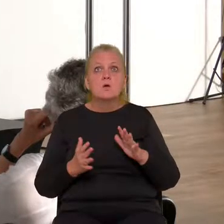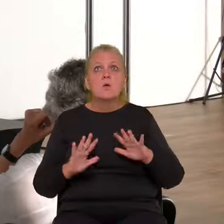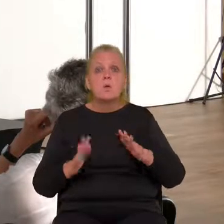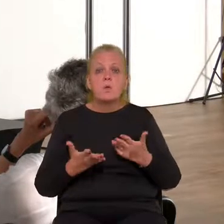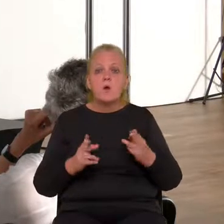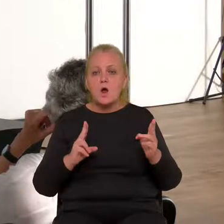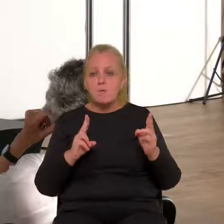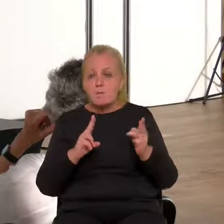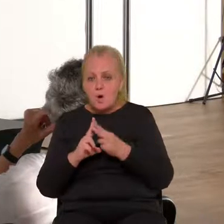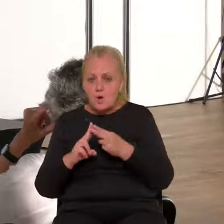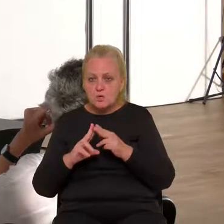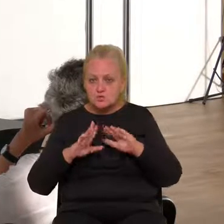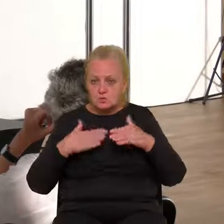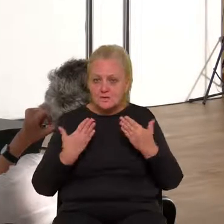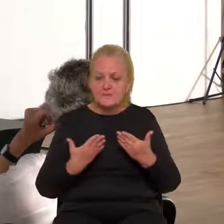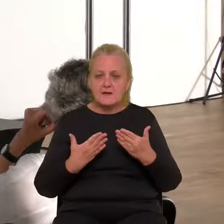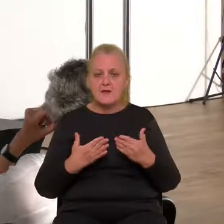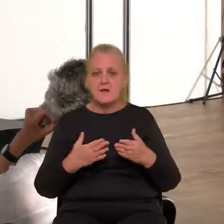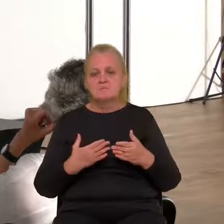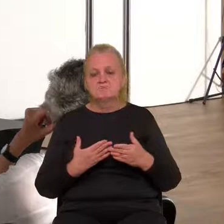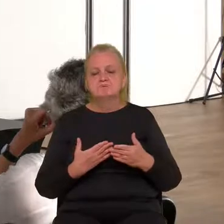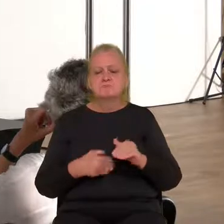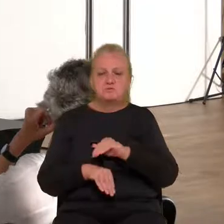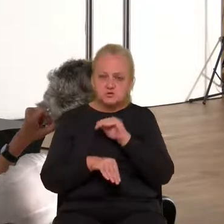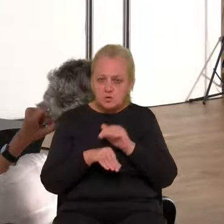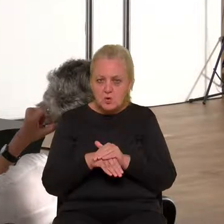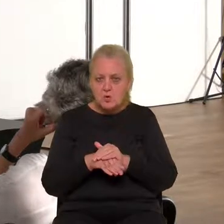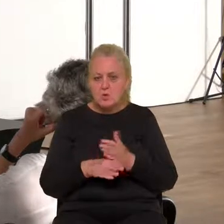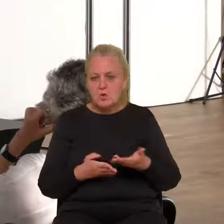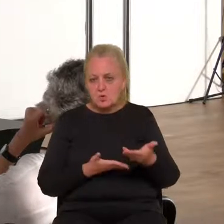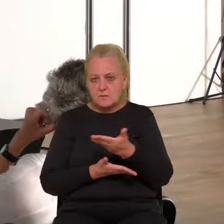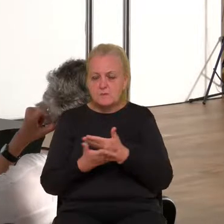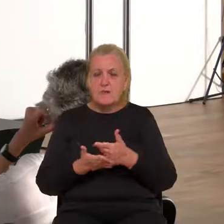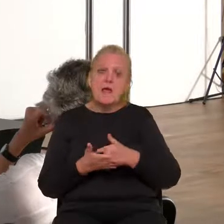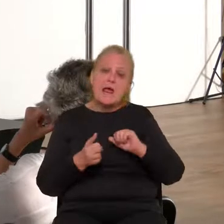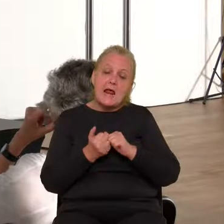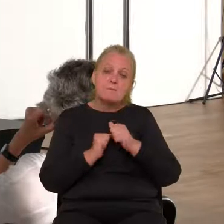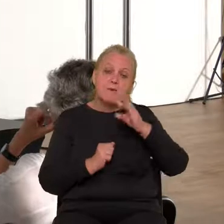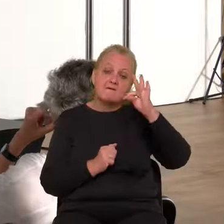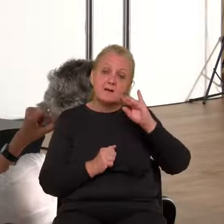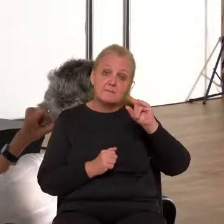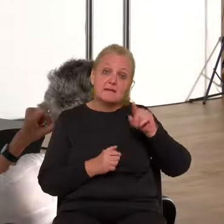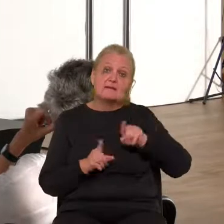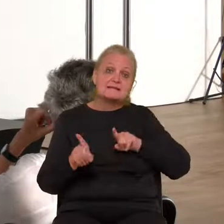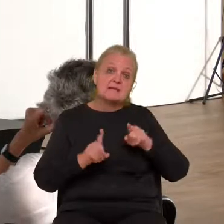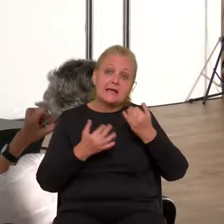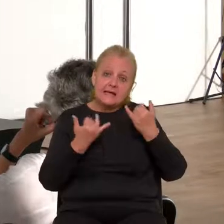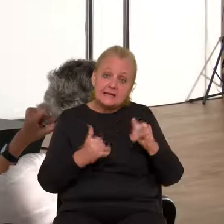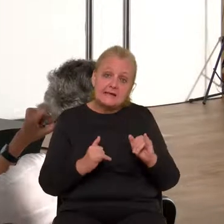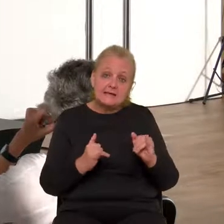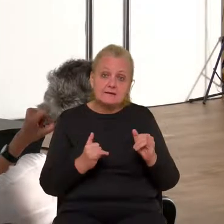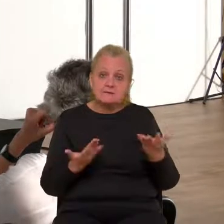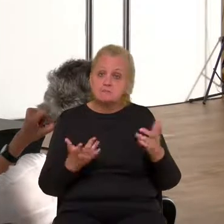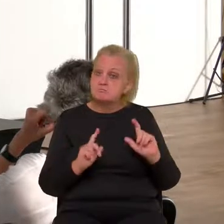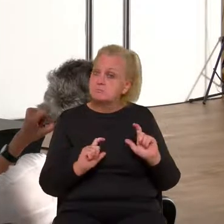porozumienia, dialogu, pojednania, czy może coś innego? Czy może ten Philippe Petit coś innego symbolizuje?